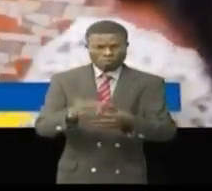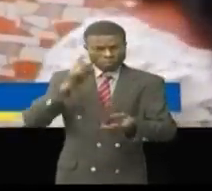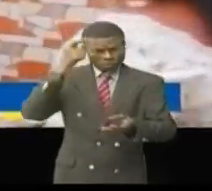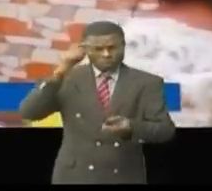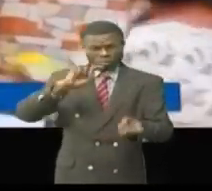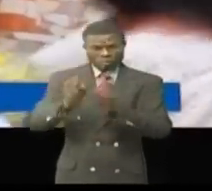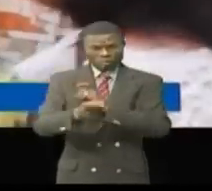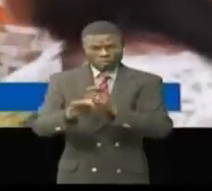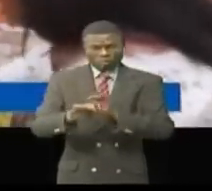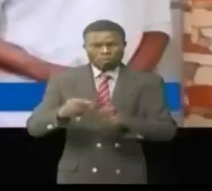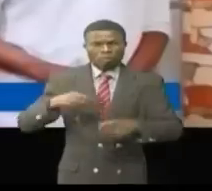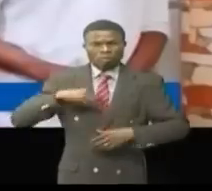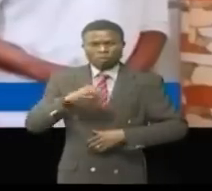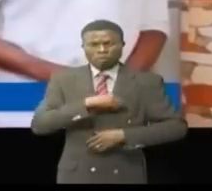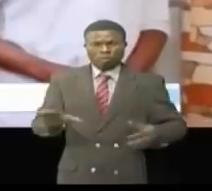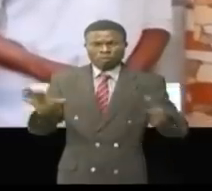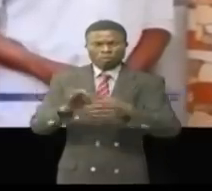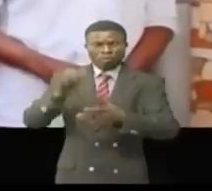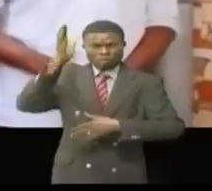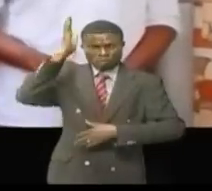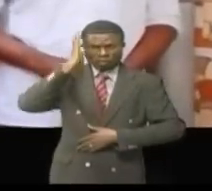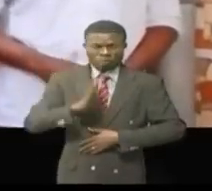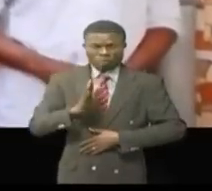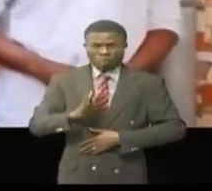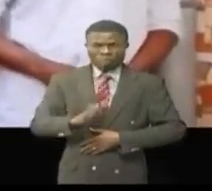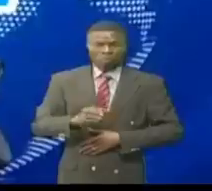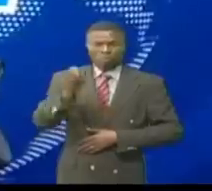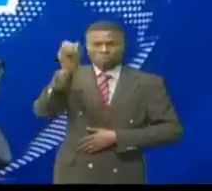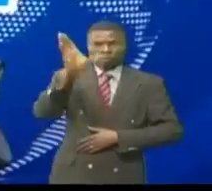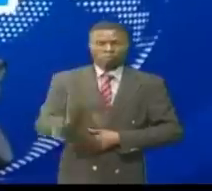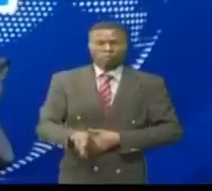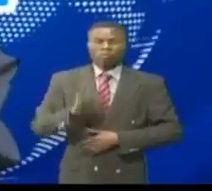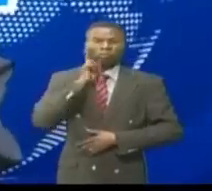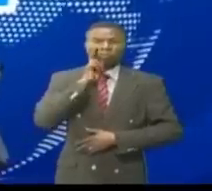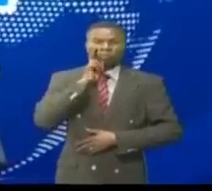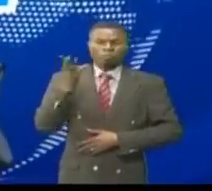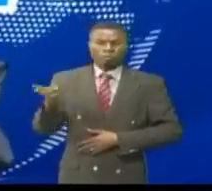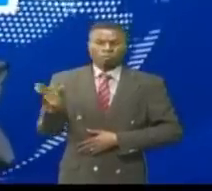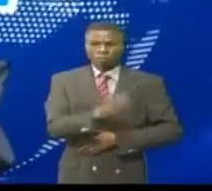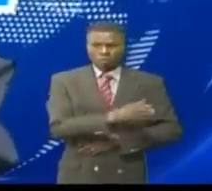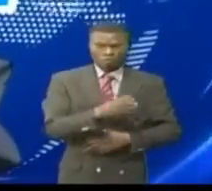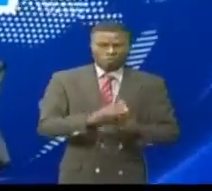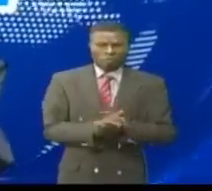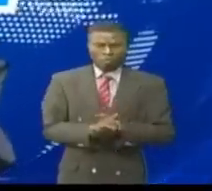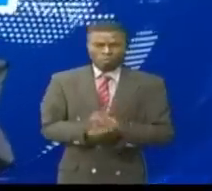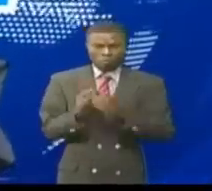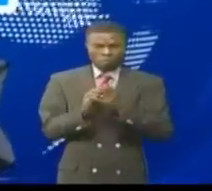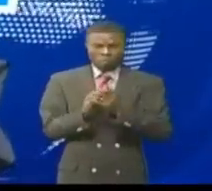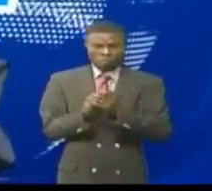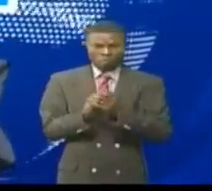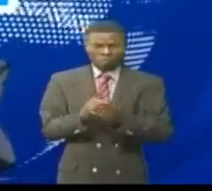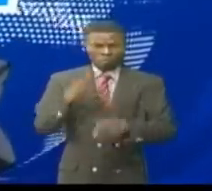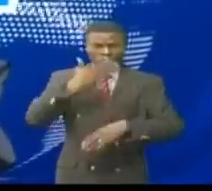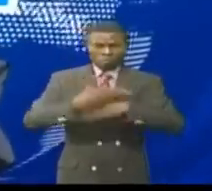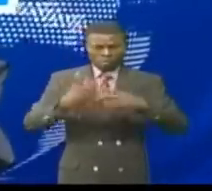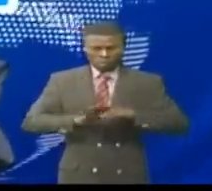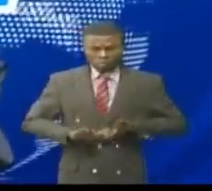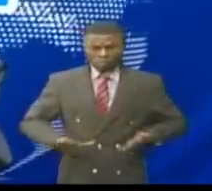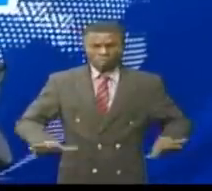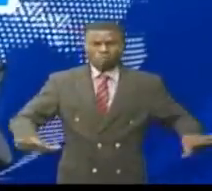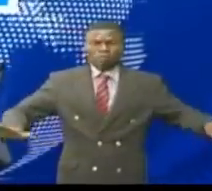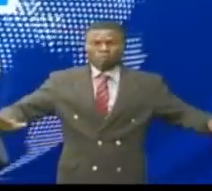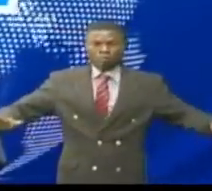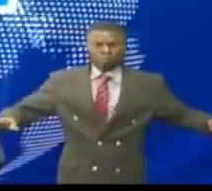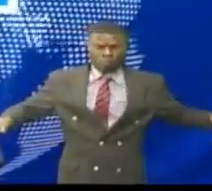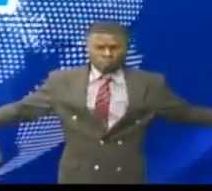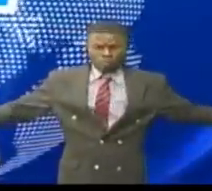changement, membre de l'Union sacrée, un vin de champagne. Et puis enfin, bientôt un aérodrome dans le territoire de Moueka et